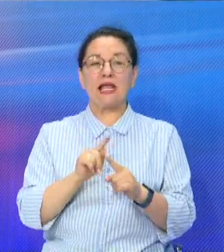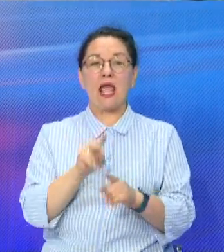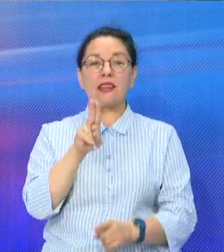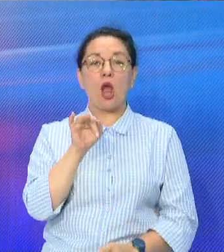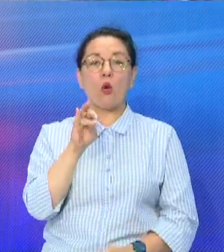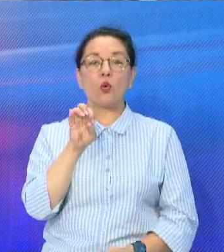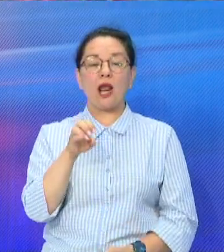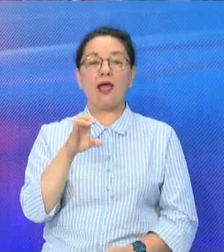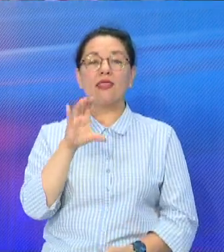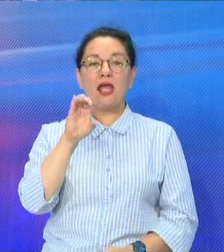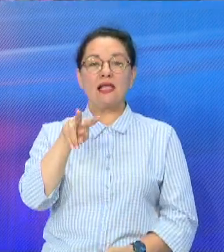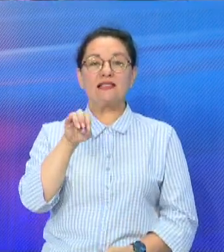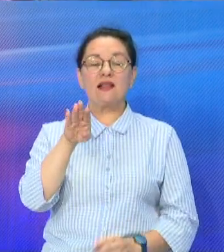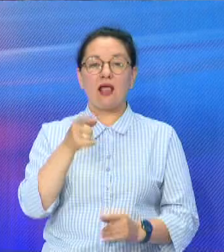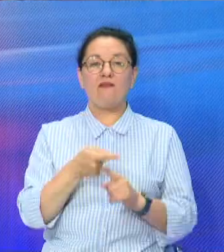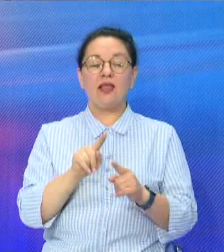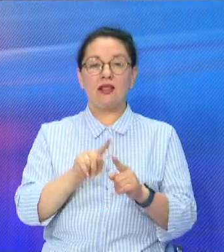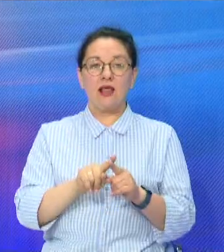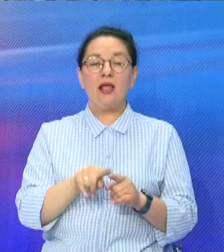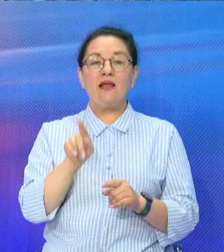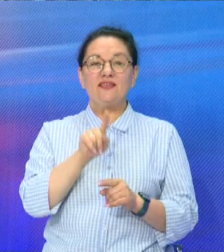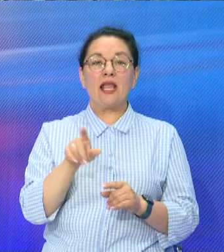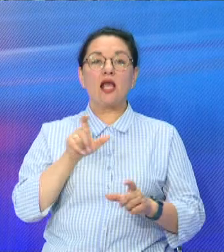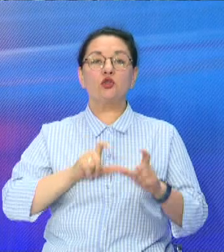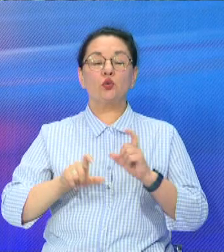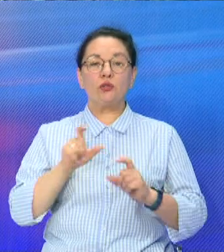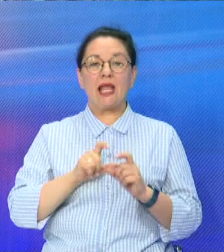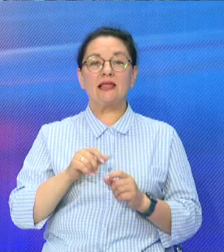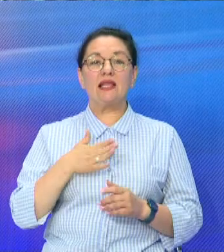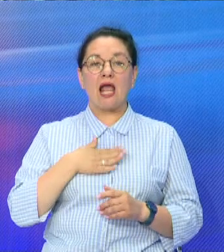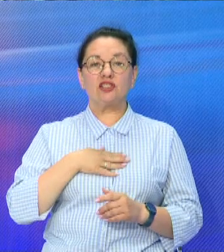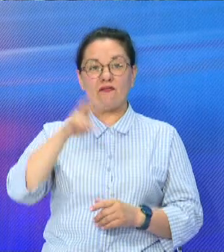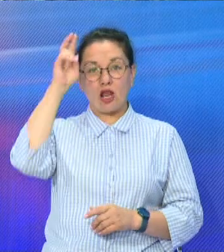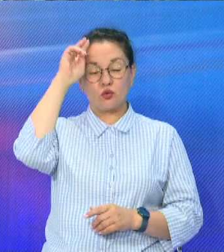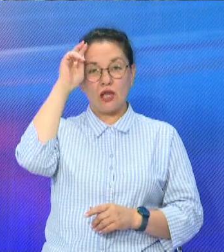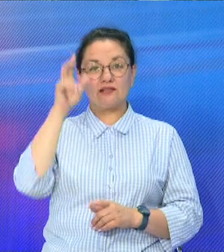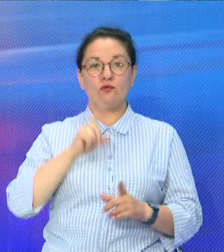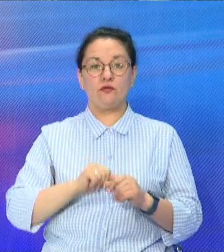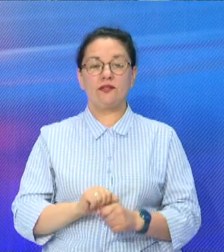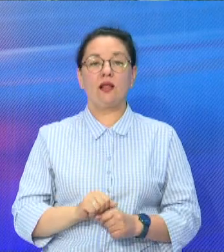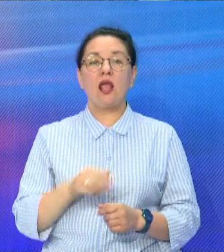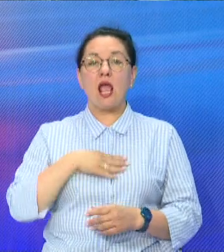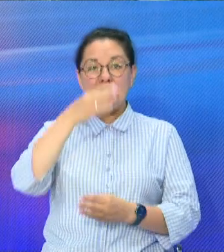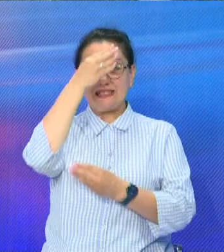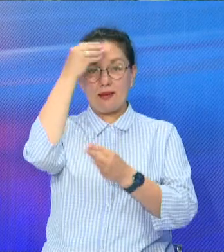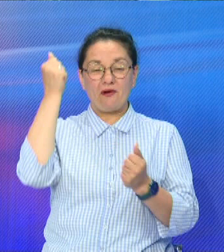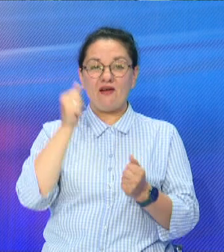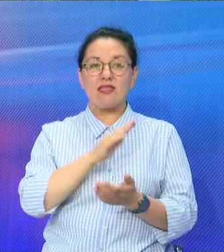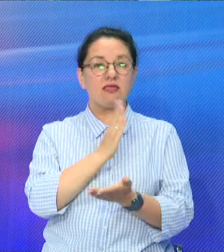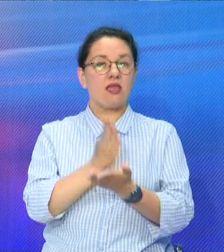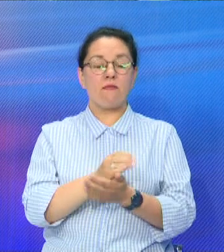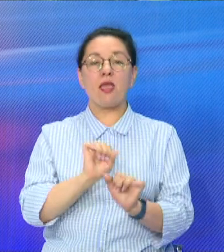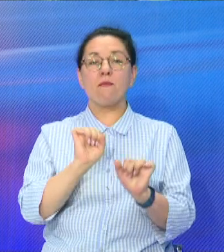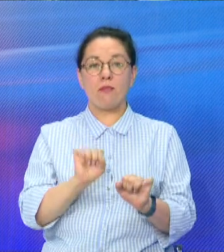помни коллеги венки червонных с де клетку получил знак page on и военного поколения забывать минина не имеем права